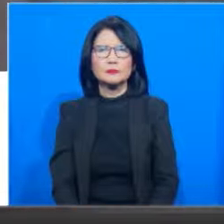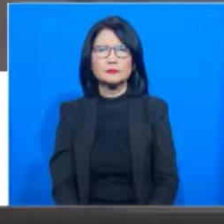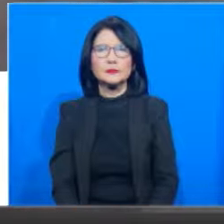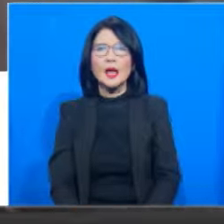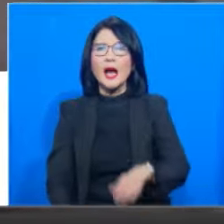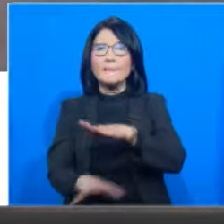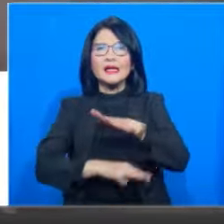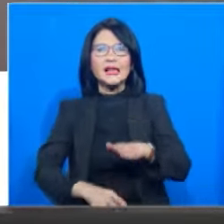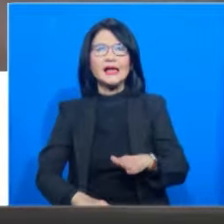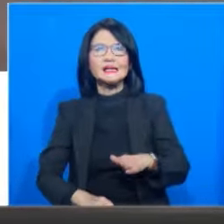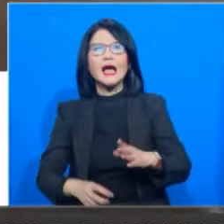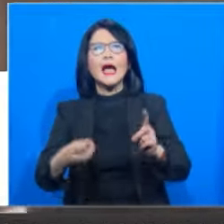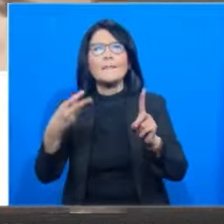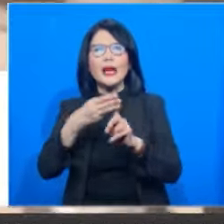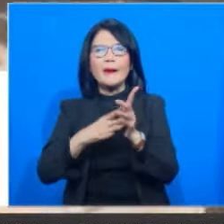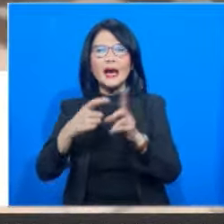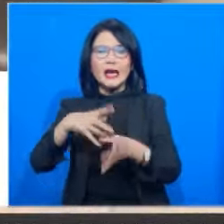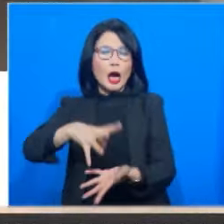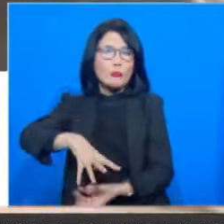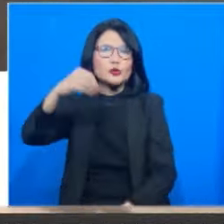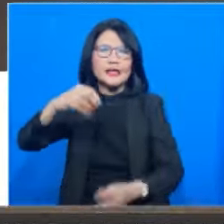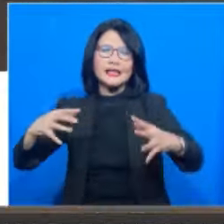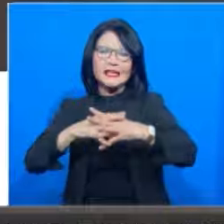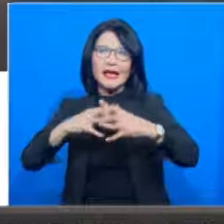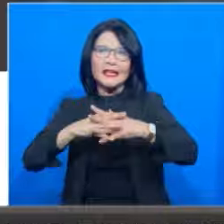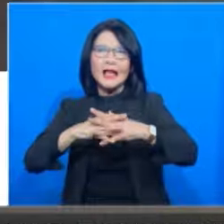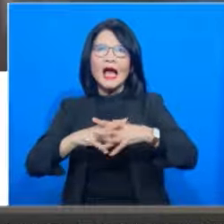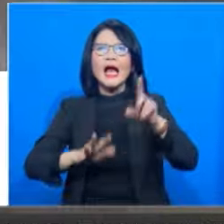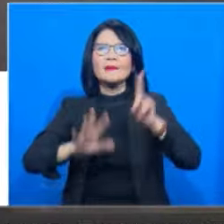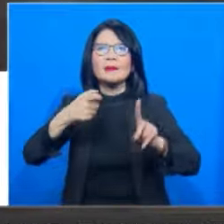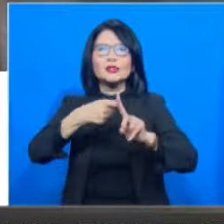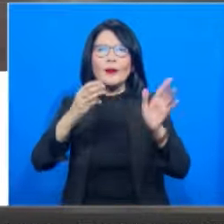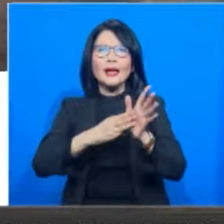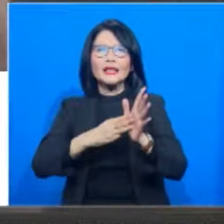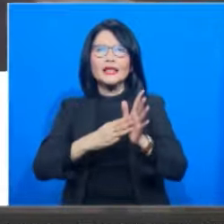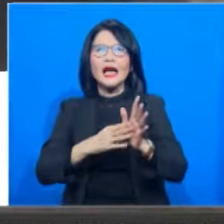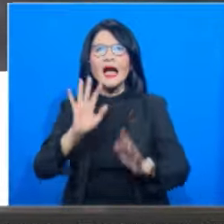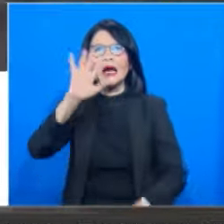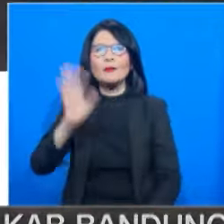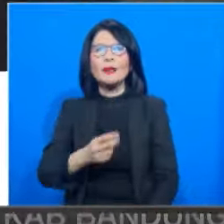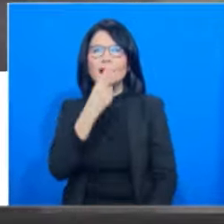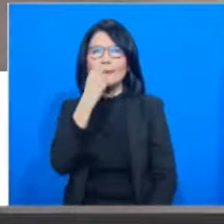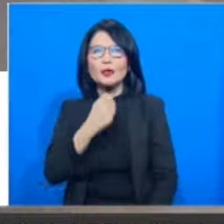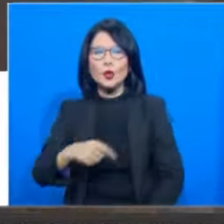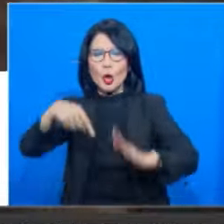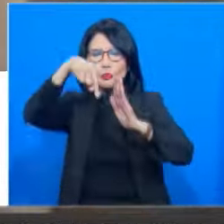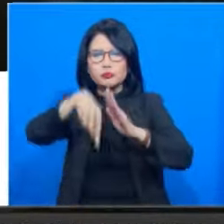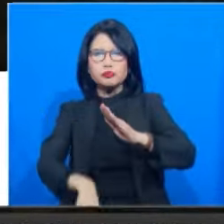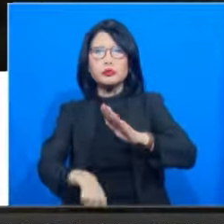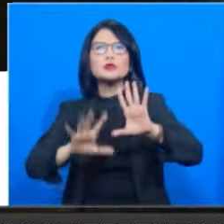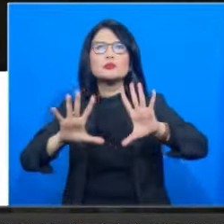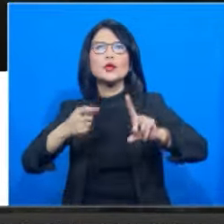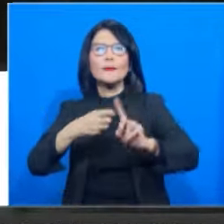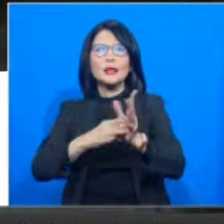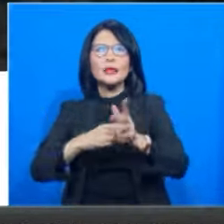Berdasarkan analisis BMKG, pusat gempa berlokasi di darat 15 km tenggara Kabupaten Bandung di kedalaman 10 km.